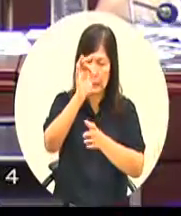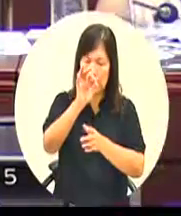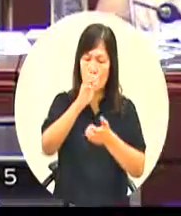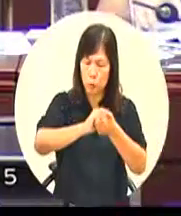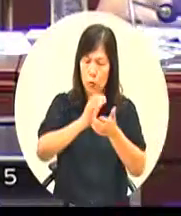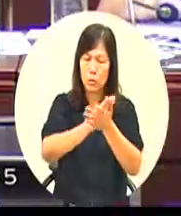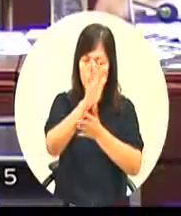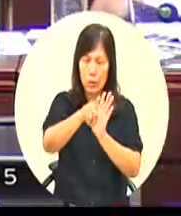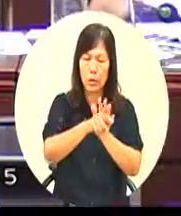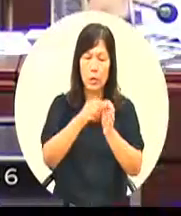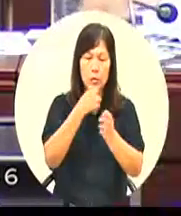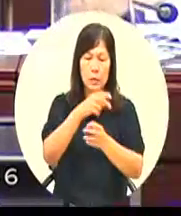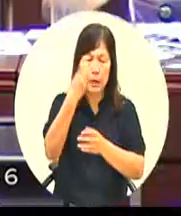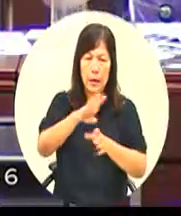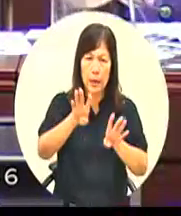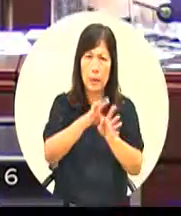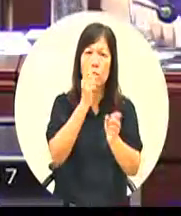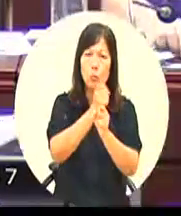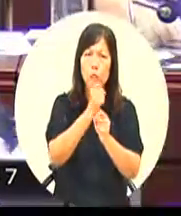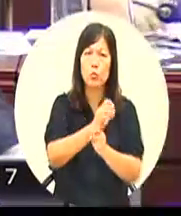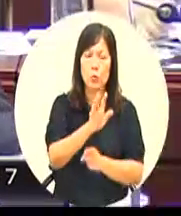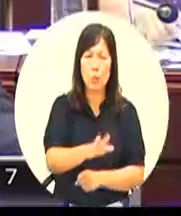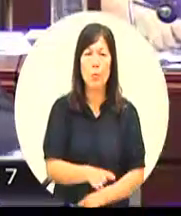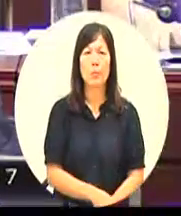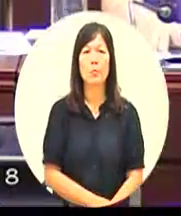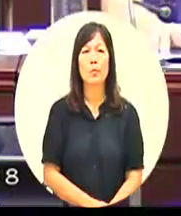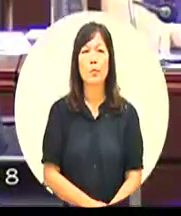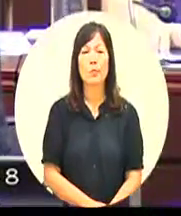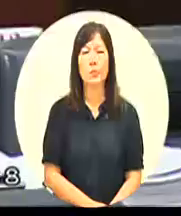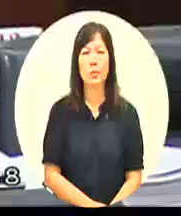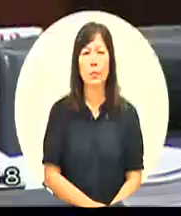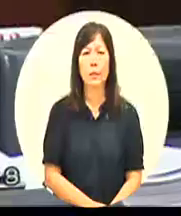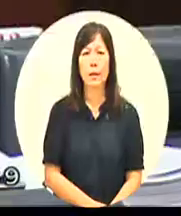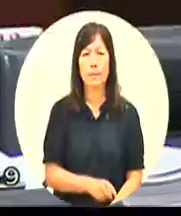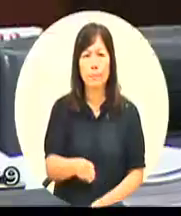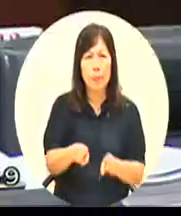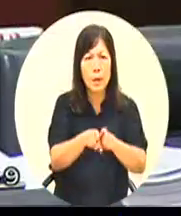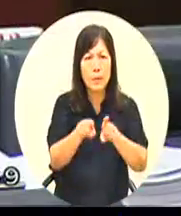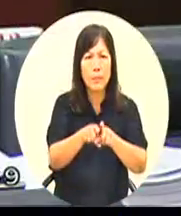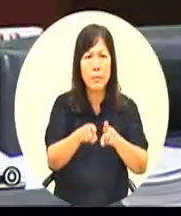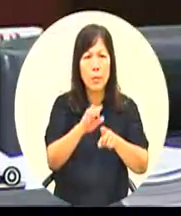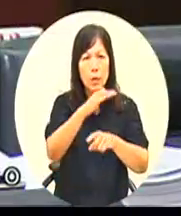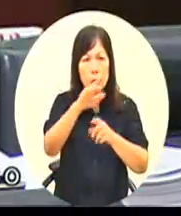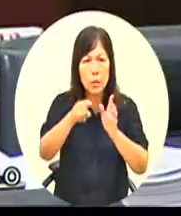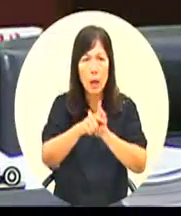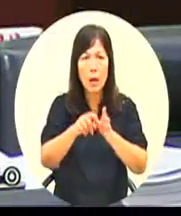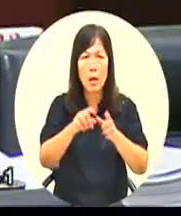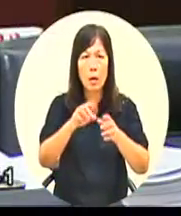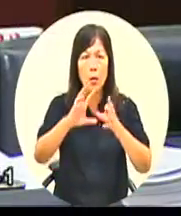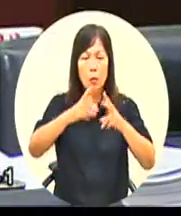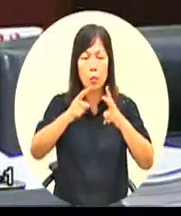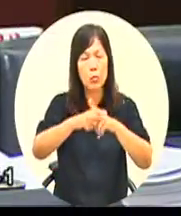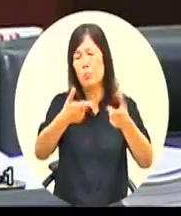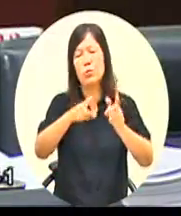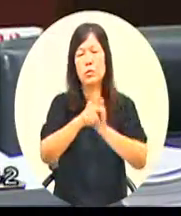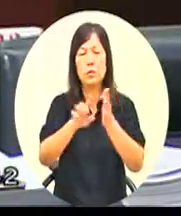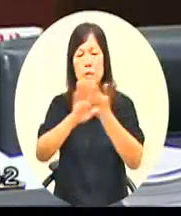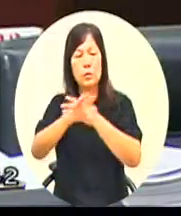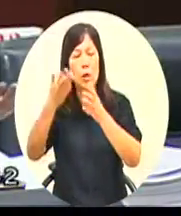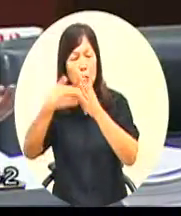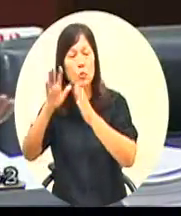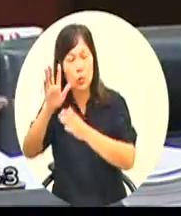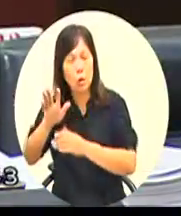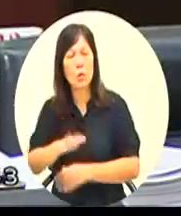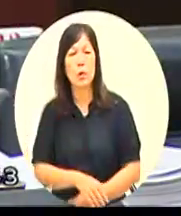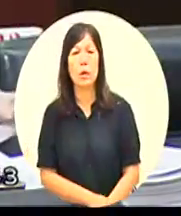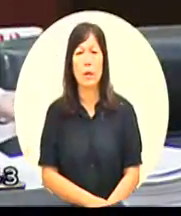行招标跟施工，目前是这个状态哦。 那这个不是平山国小哎，这个是其他的学校， 其他每个学